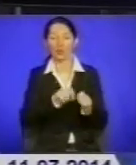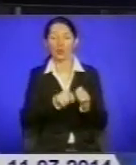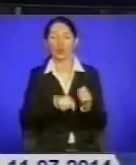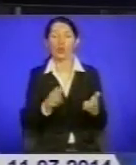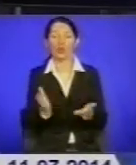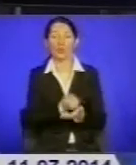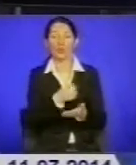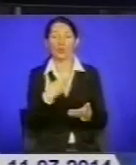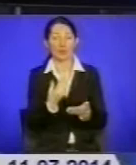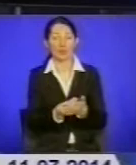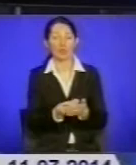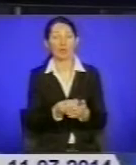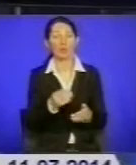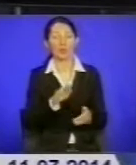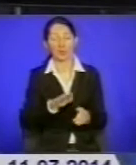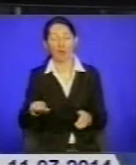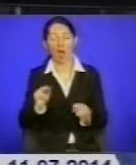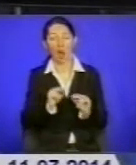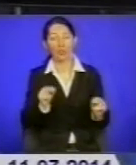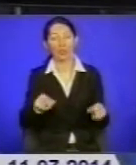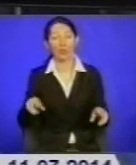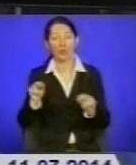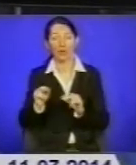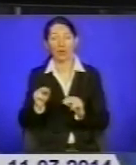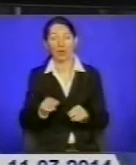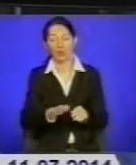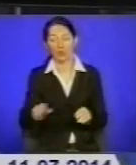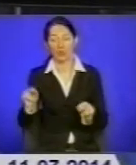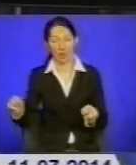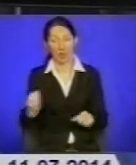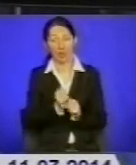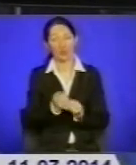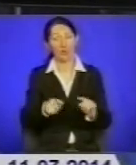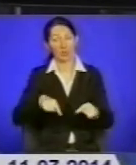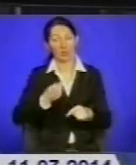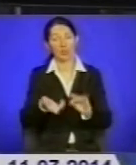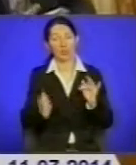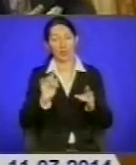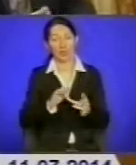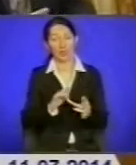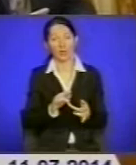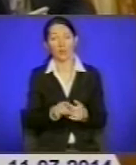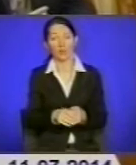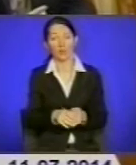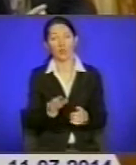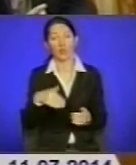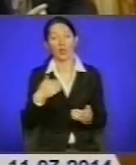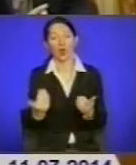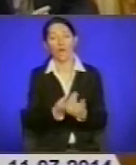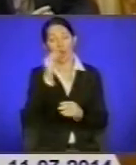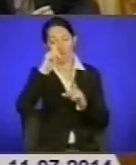своїх дітей, а учням та вчителям співпрацювати через інтернет. Деталі у сюжеті. Нова школа –